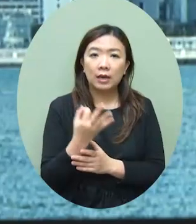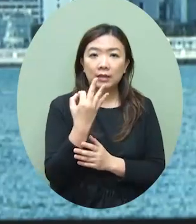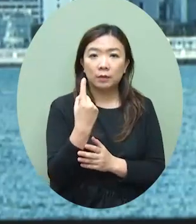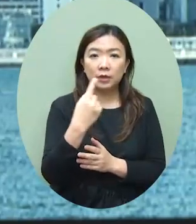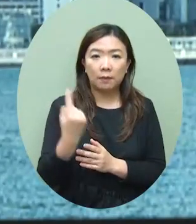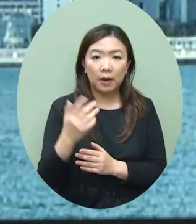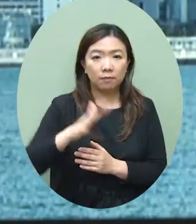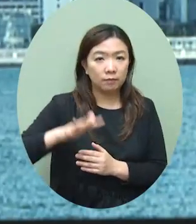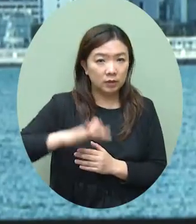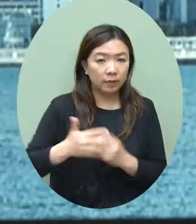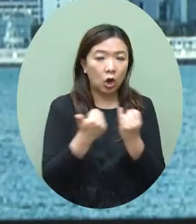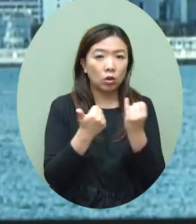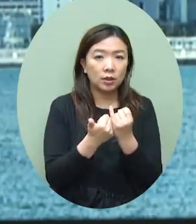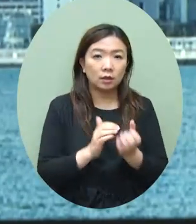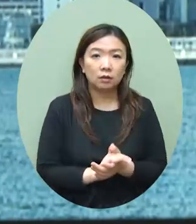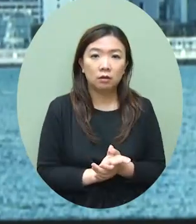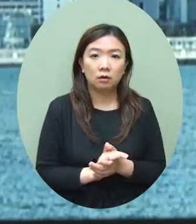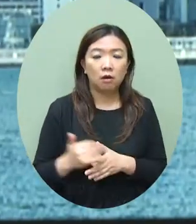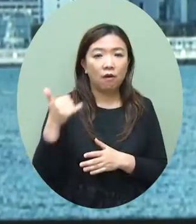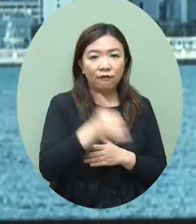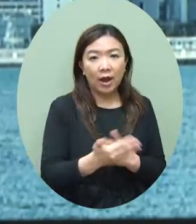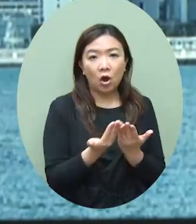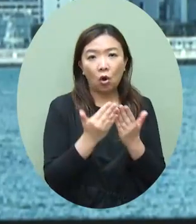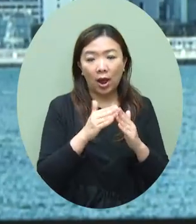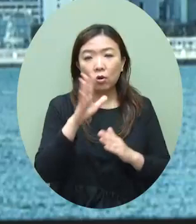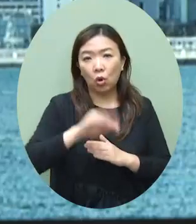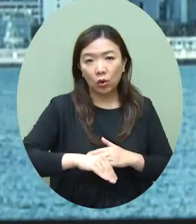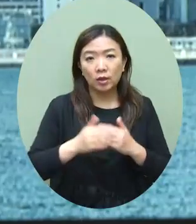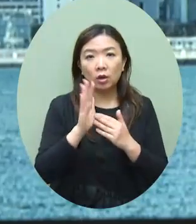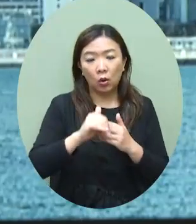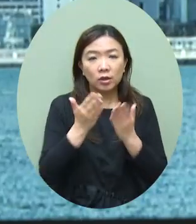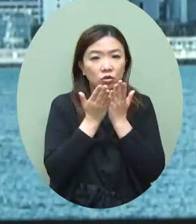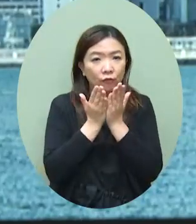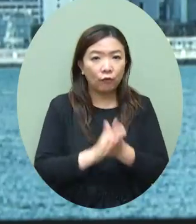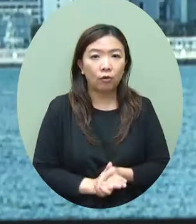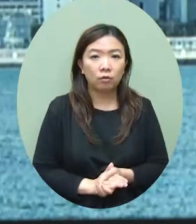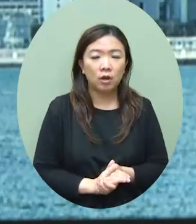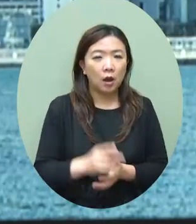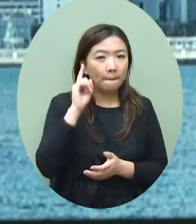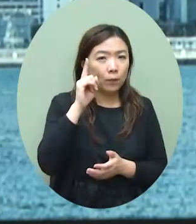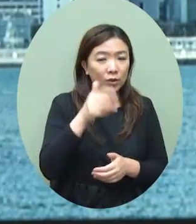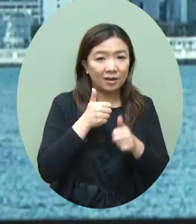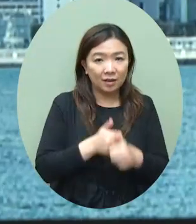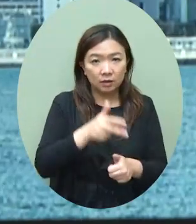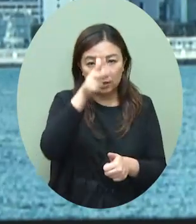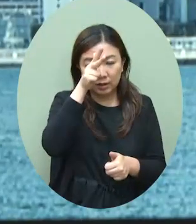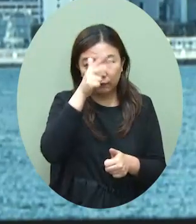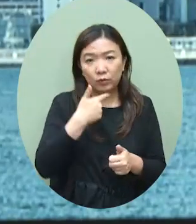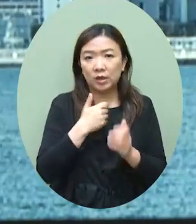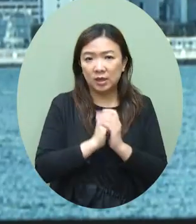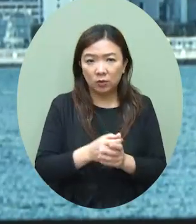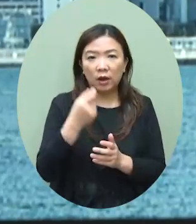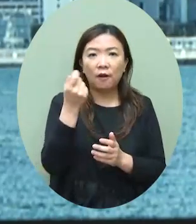315000名學生呢，已經可以翻到去學校呢嚟到去上課。而佢哋每日按住政府要求做快速